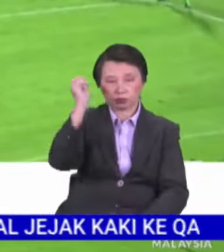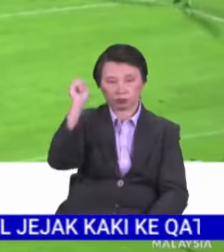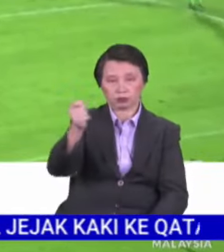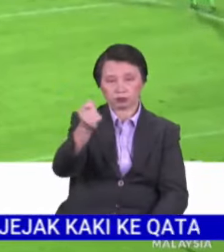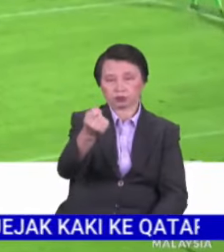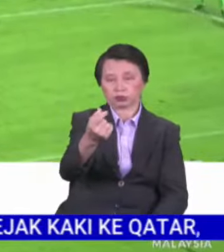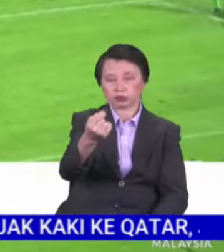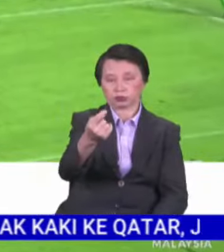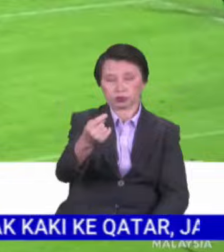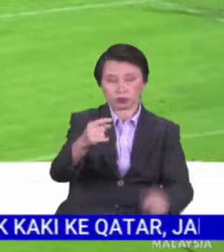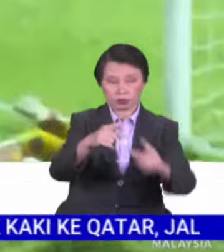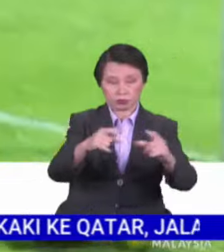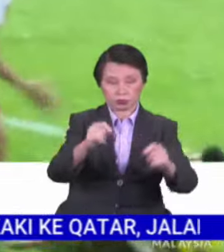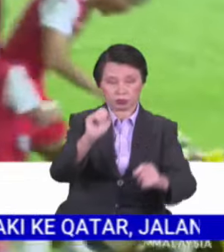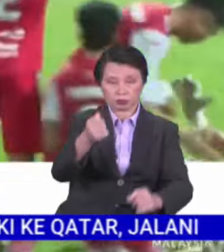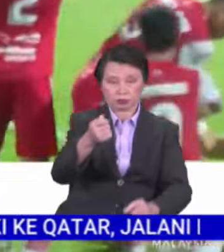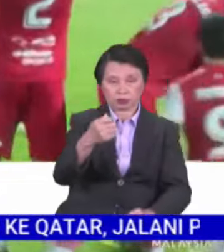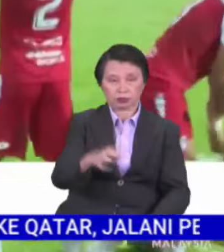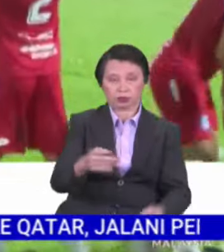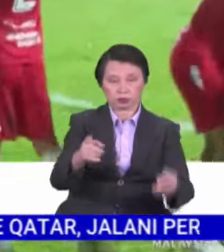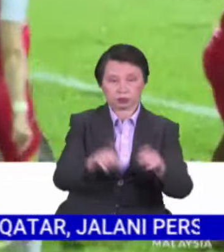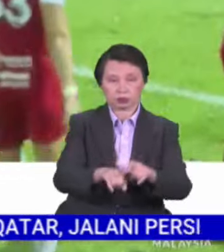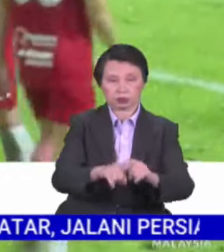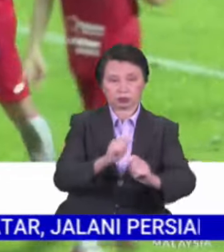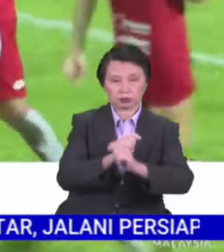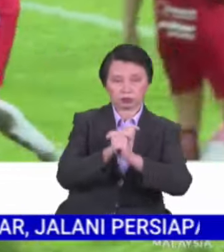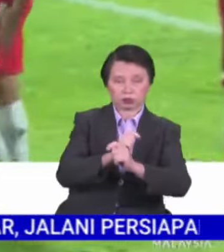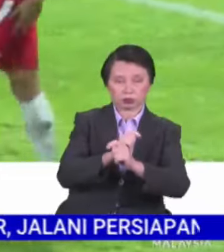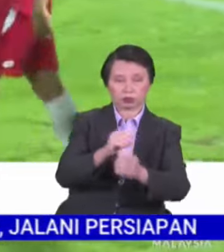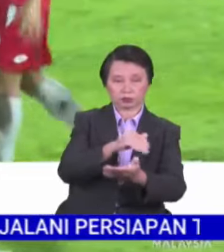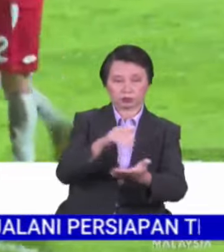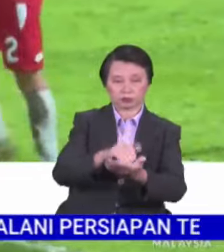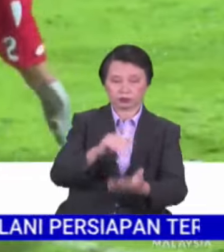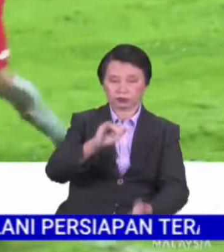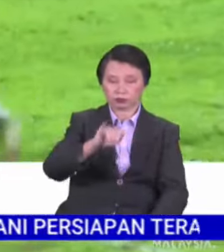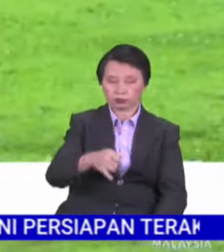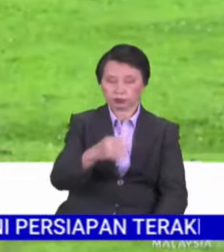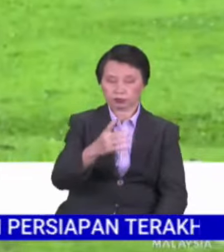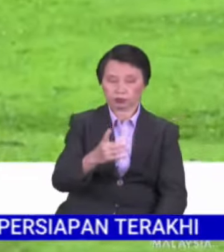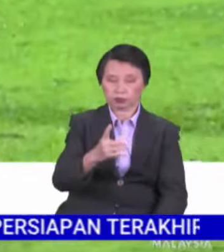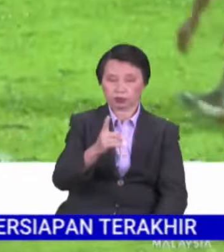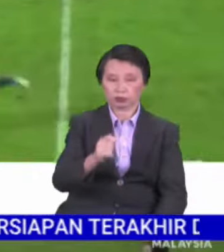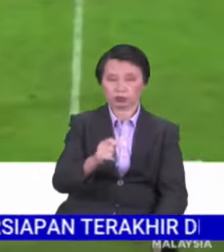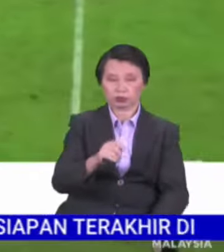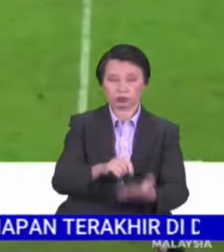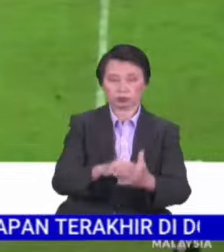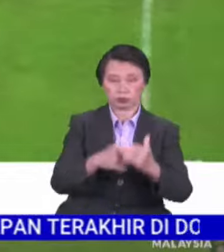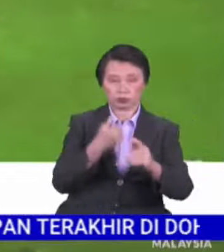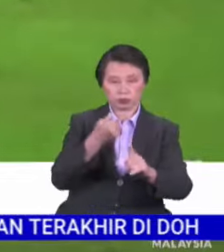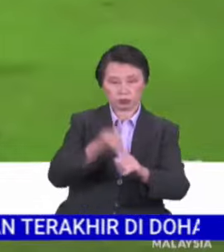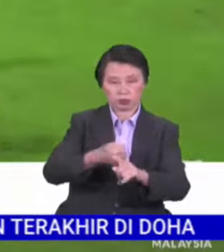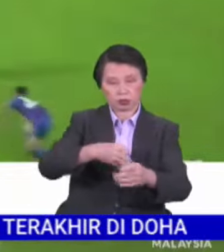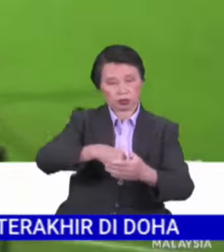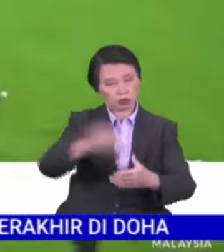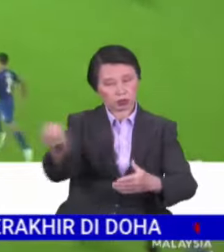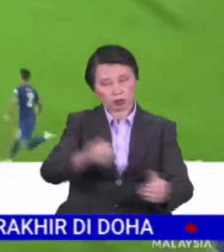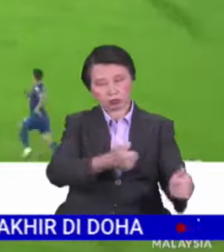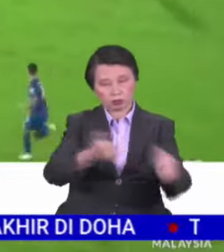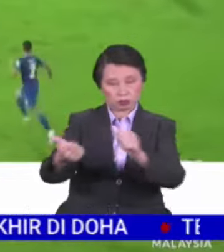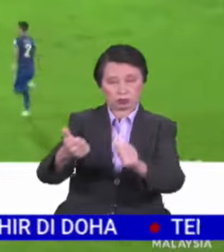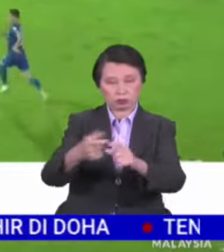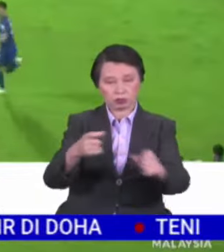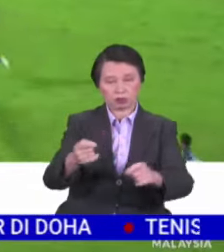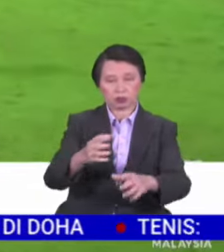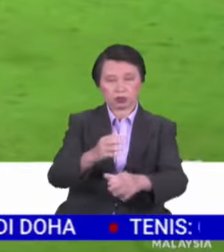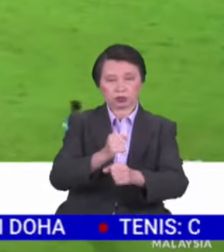11 kad kuning termasuk insiden pertengahan pertahanan tengah JDT. Muhammad Feruz Baharudin diperintah keluar padang kerana mengutip